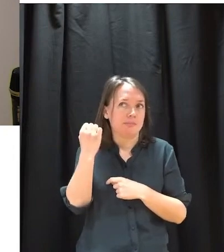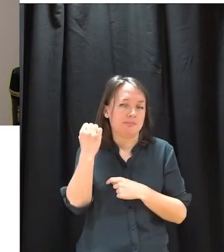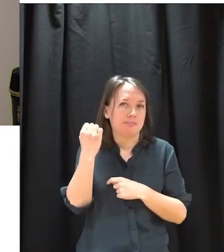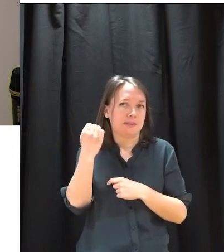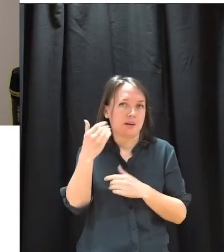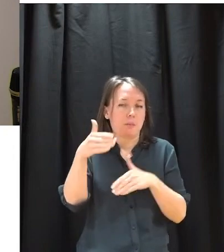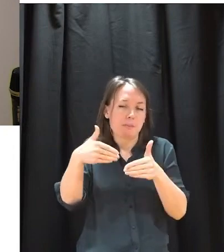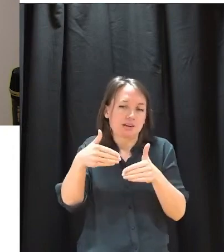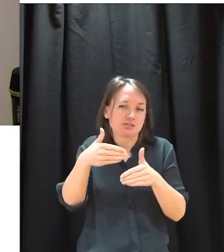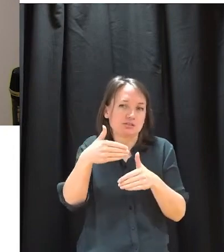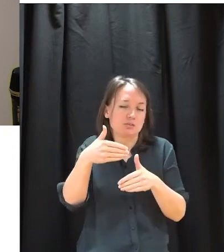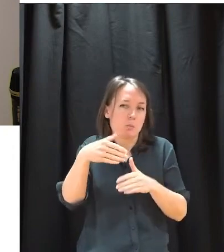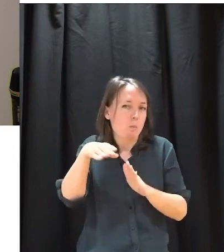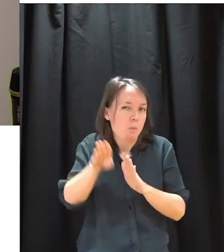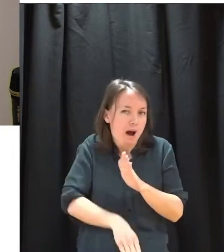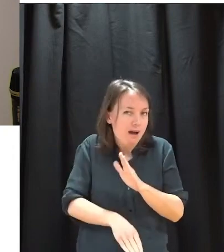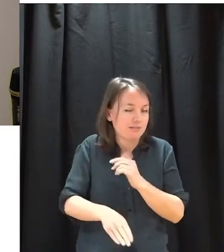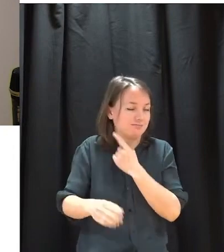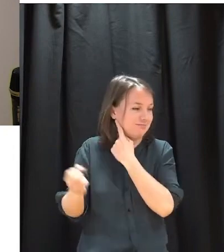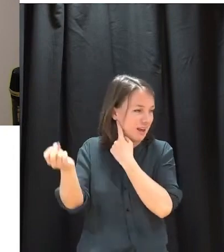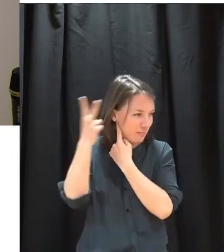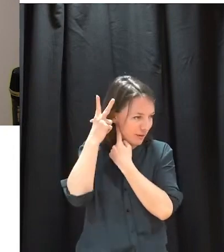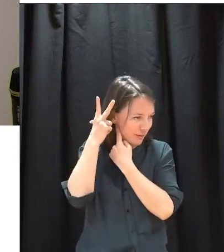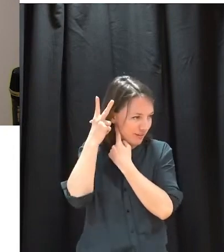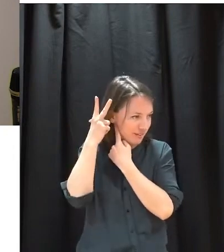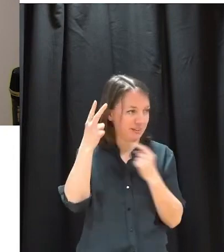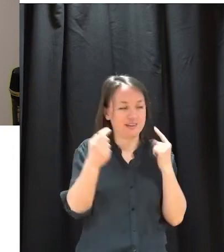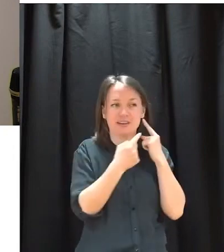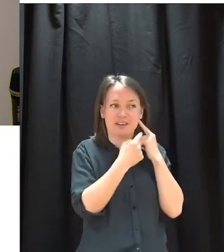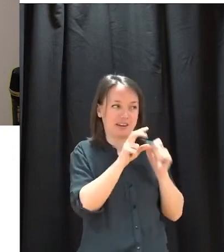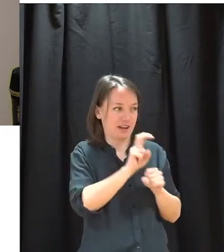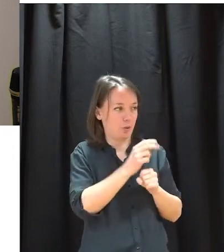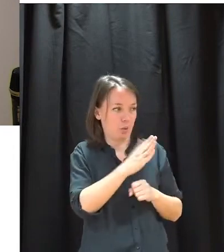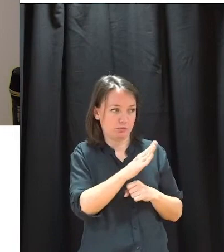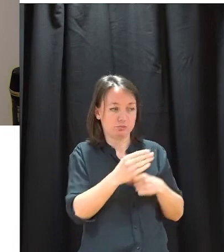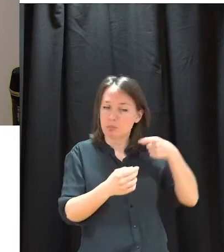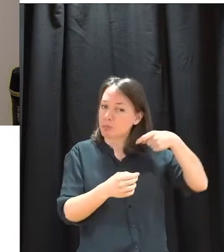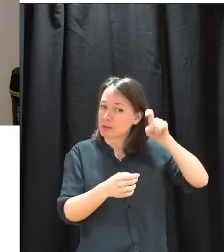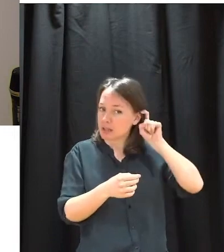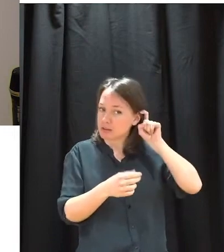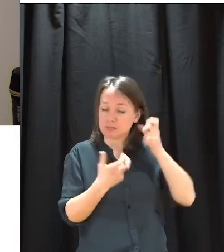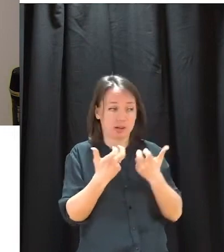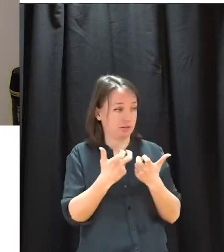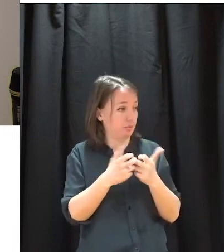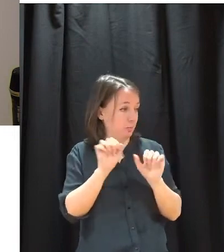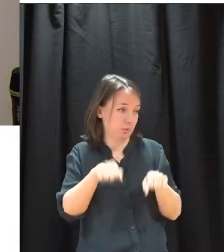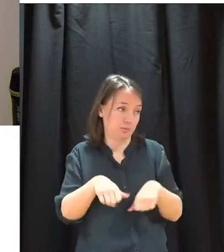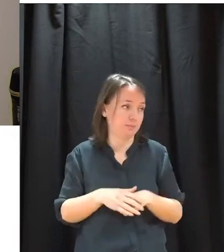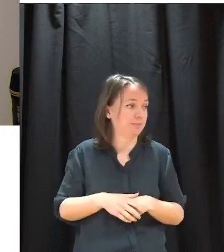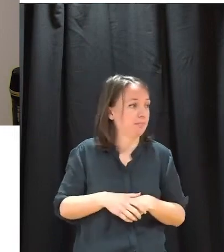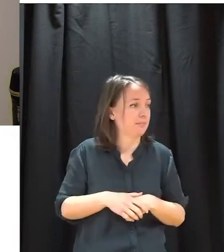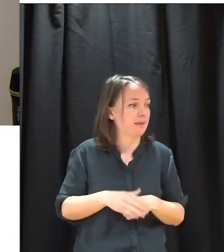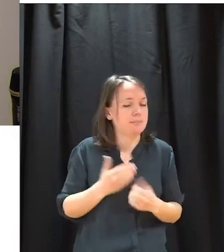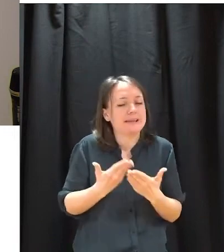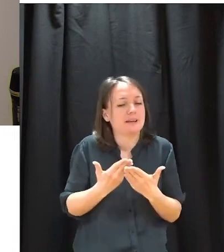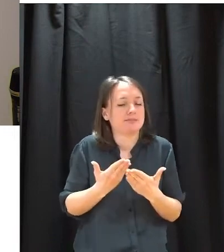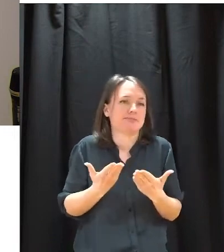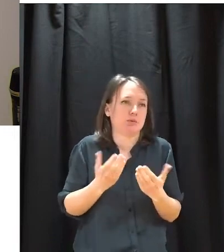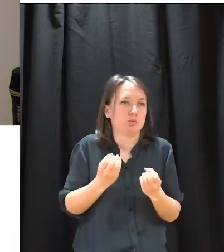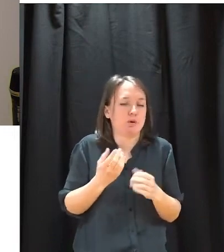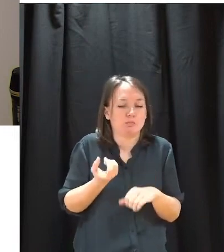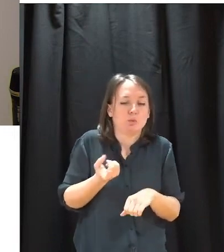garder peut-être celle qui marche la mieux, et à l'aide d'une prothèse aussi. Alors quand c'est comme ça, on va attendre un petit peu, on va peut-être pas proposer